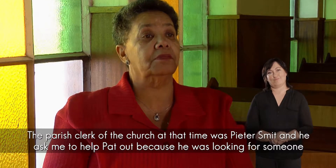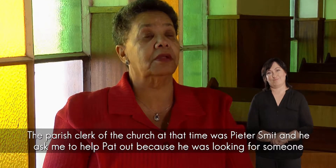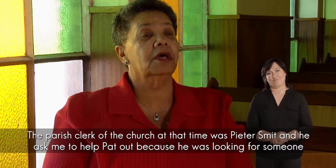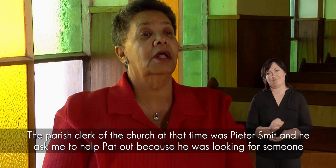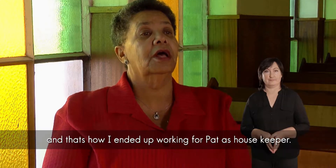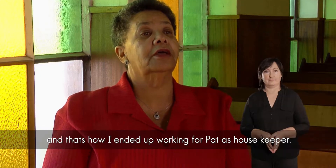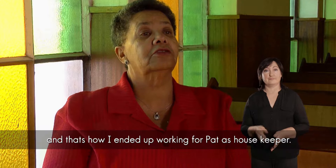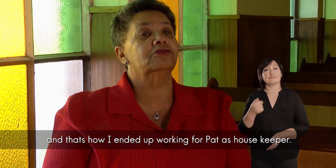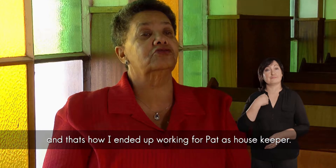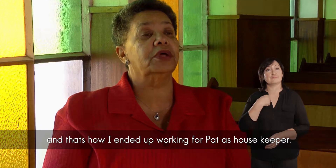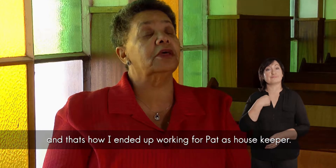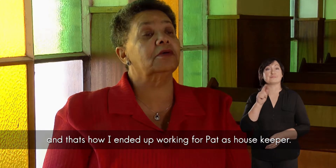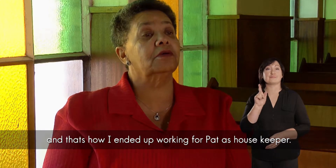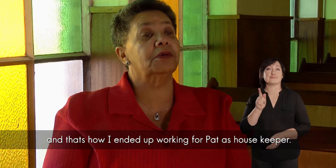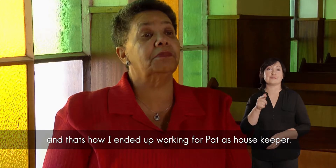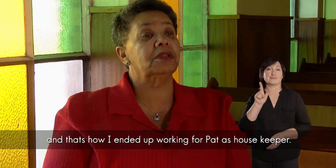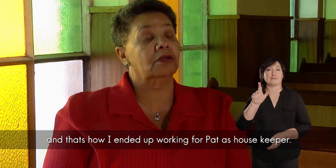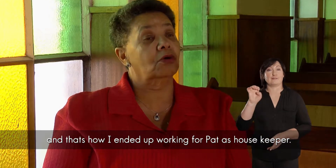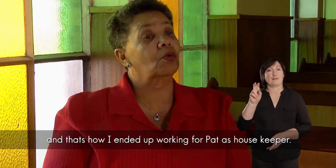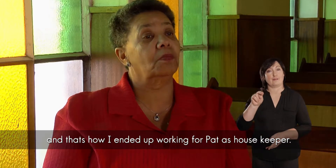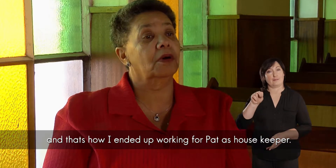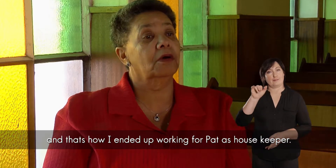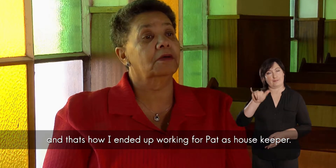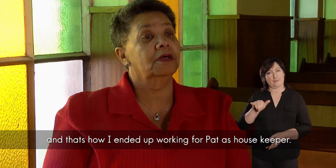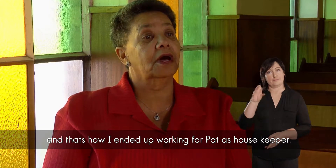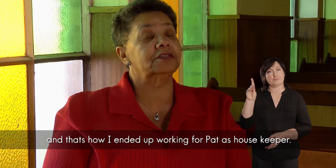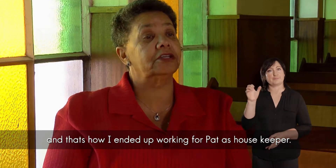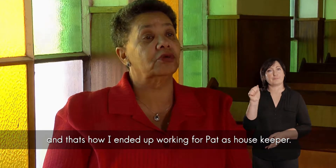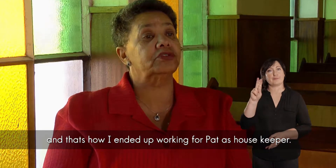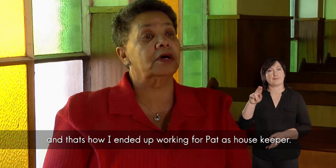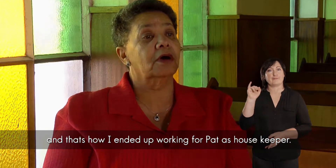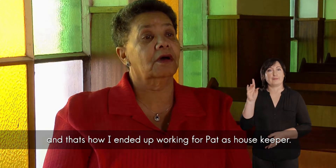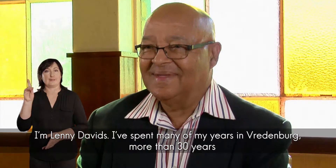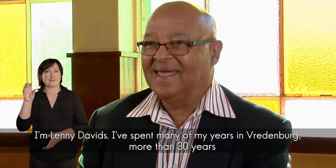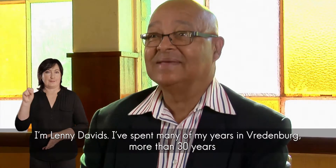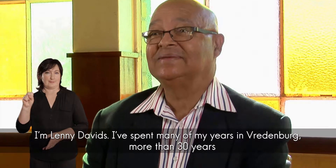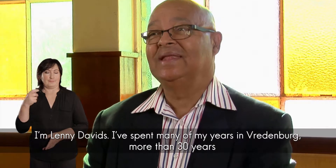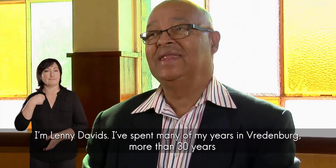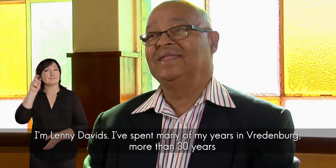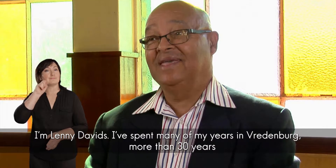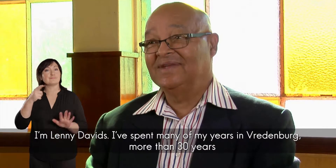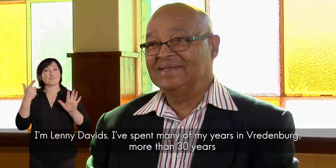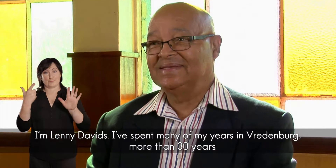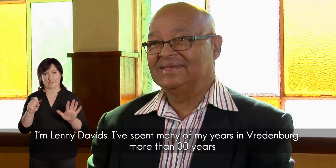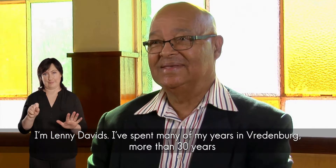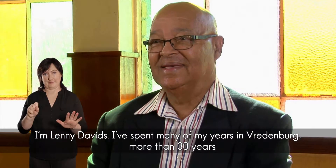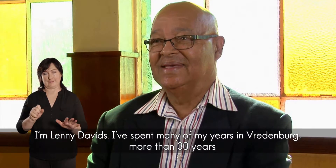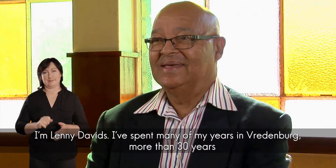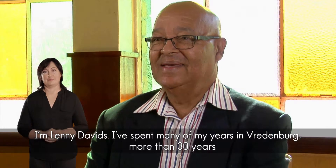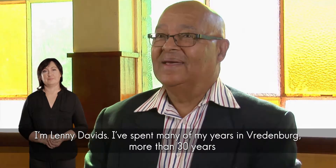soek iemand, en so het ek, by Pet aangekom, as hy soustig. Ek is Lennie Duywits,